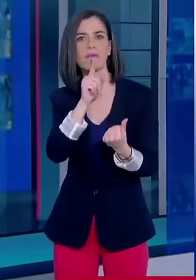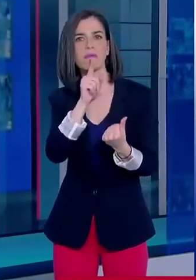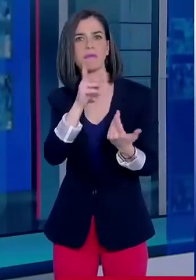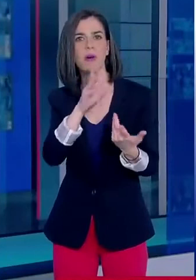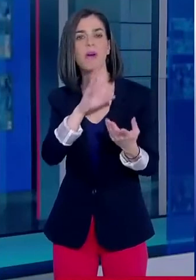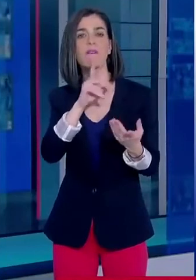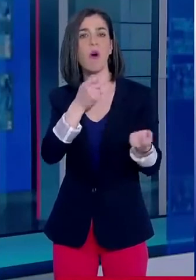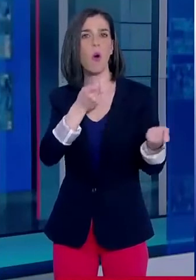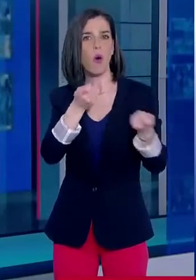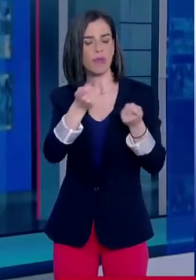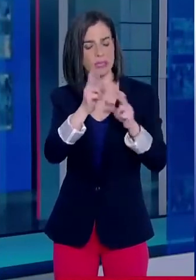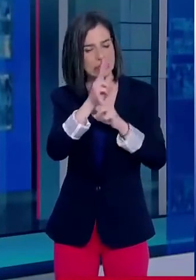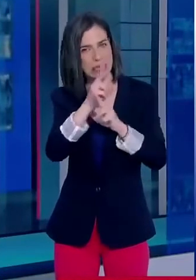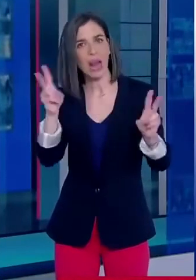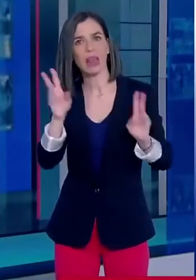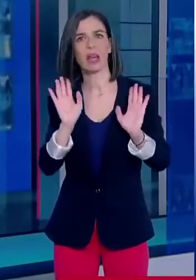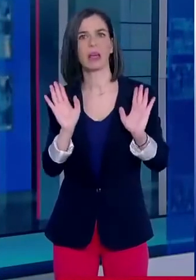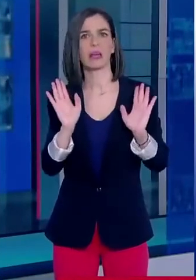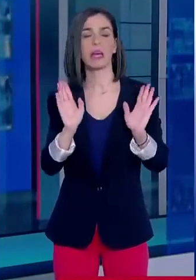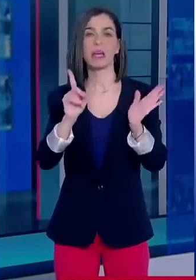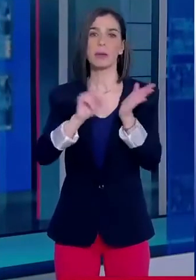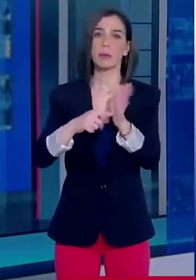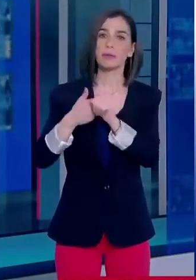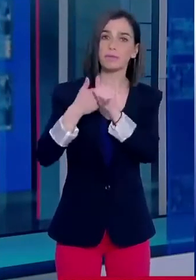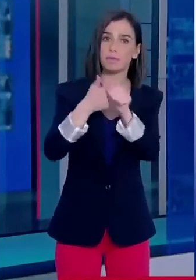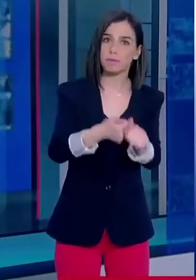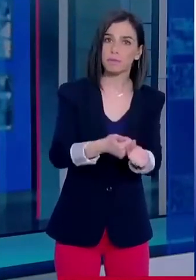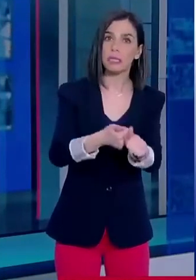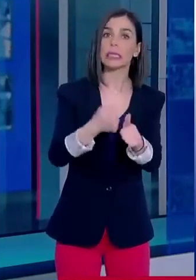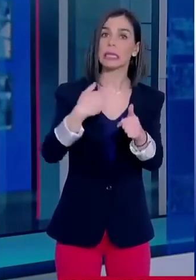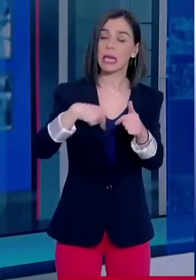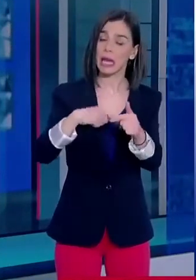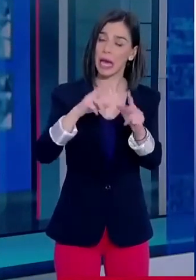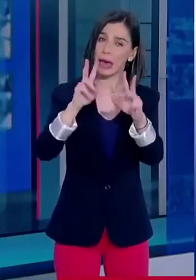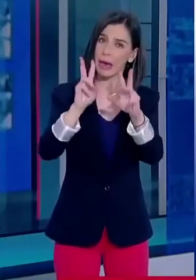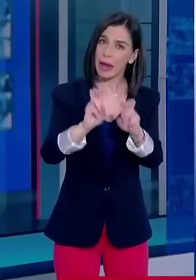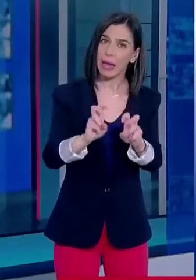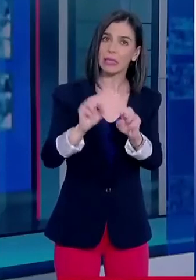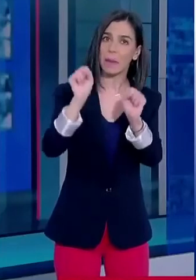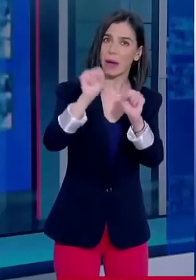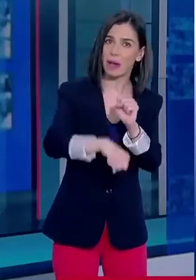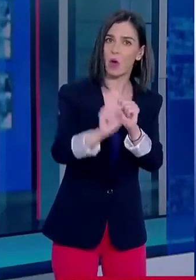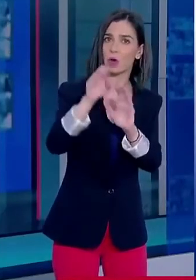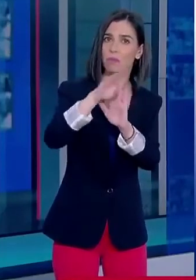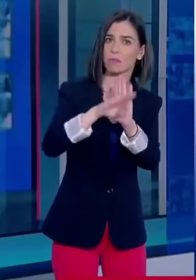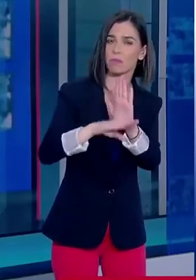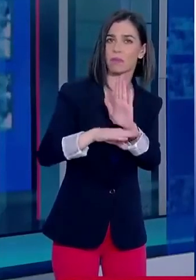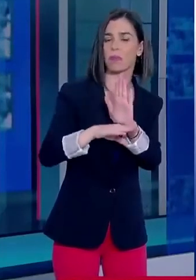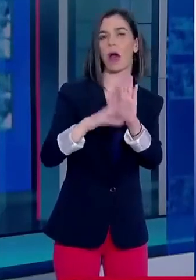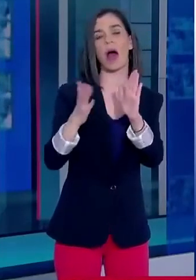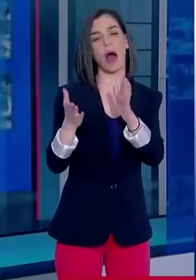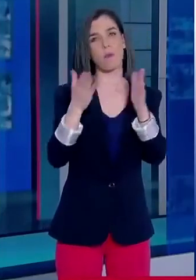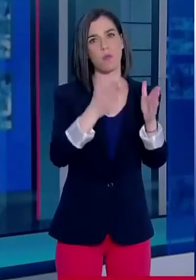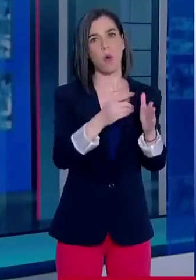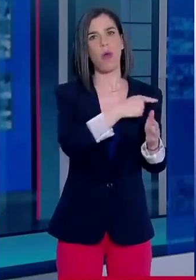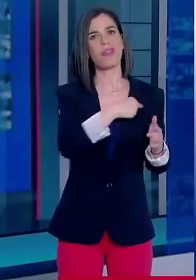οδηγίες αυτές είναι σαφείς και πρέπει να τηρούνται και ελέγχεται η τήρηση αυτών των οδηγιών τόσο από